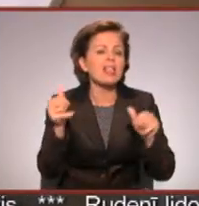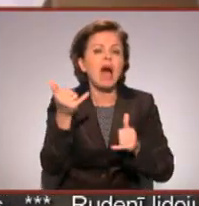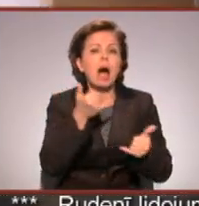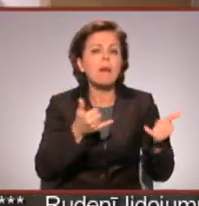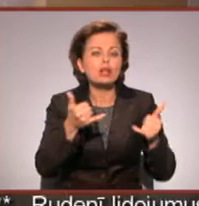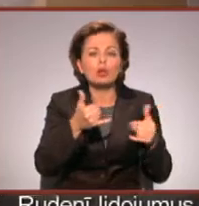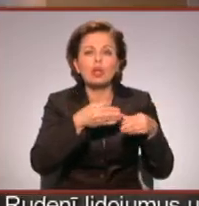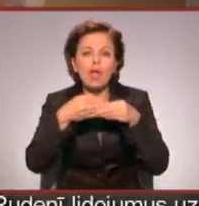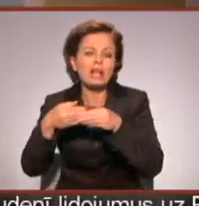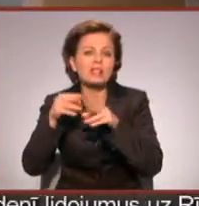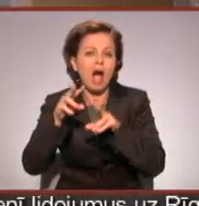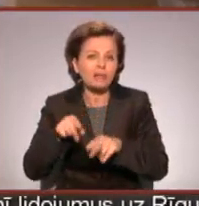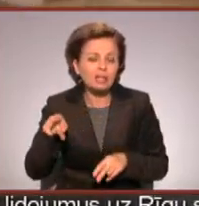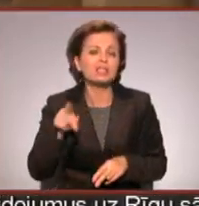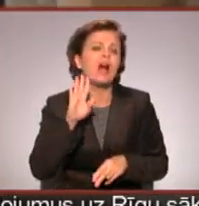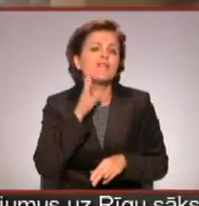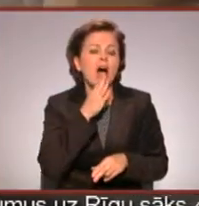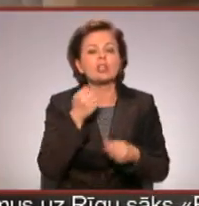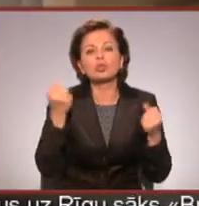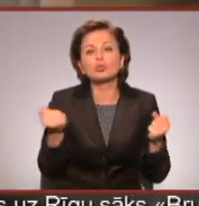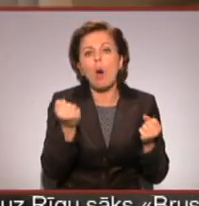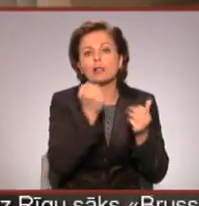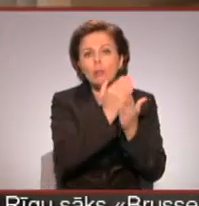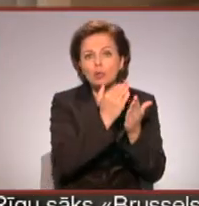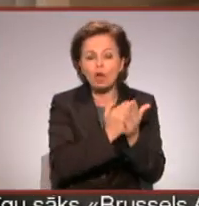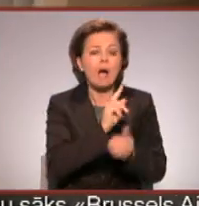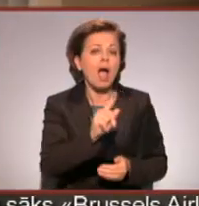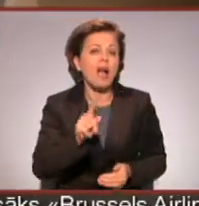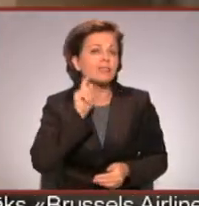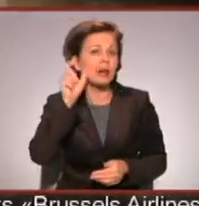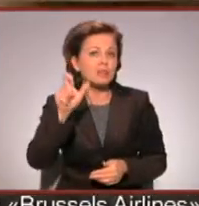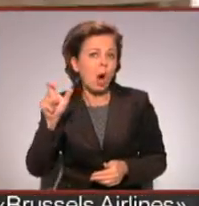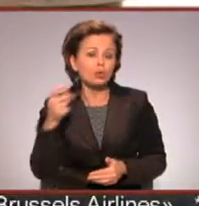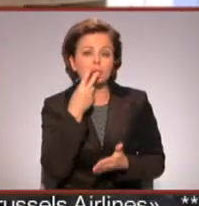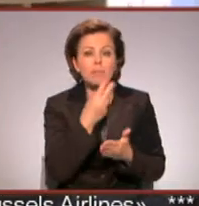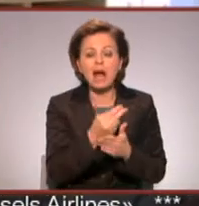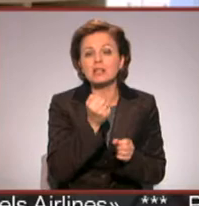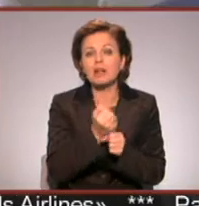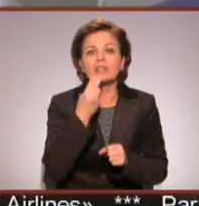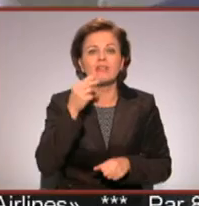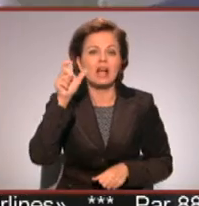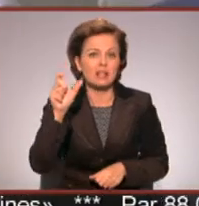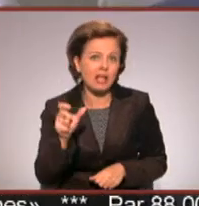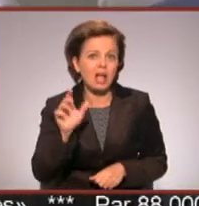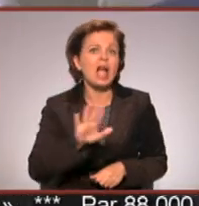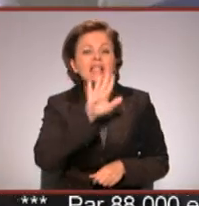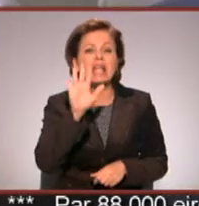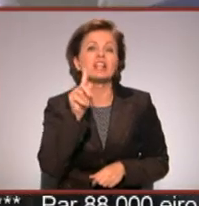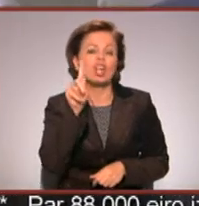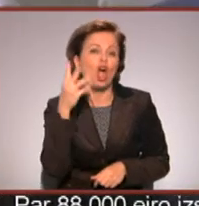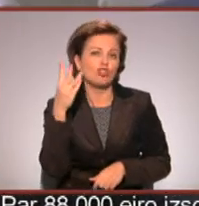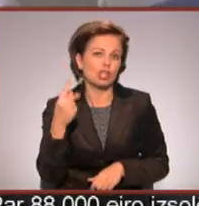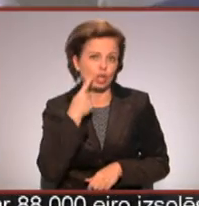ir pašvaldības skolēnu vasaras nodarbinātības programma, kurā katram jaunietim paredzēts strādāt 2 nedēļas dienā 4